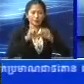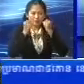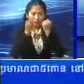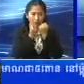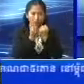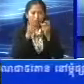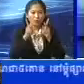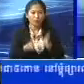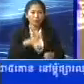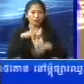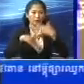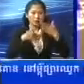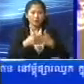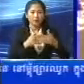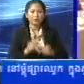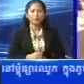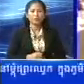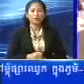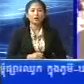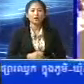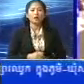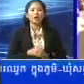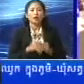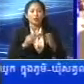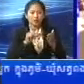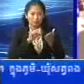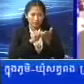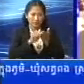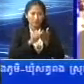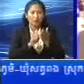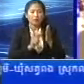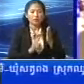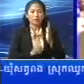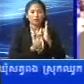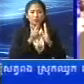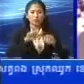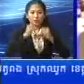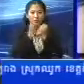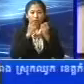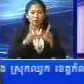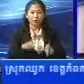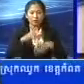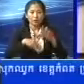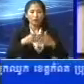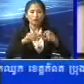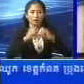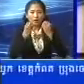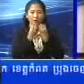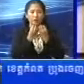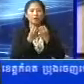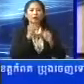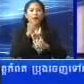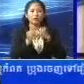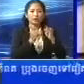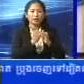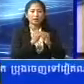សម្រាប់មនុស្សគ្រប់រូបផ្ដោតលើប្រធានបទការអភិវឌ្ឍសេវាសង្គមកិច្ចសម្រាប់មនុស្សគ្រប់រូបអង្គការក្រុមប្រឹក្សាអន្តរជាតិនិ